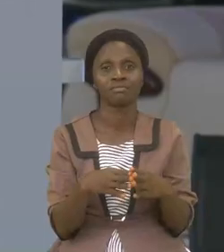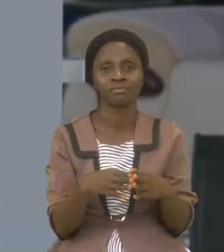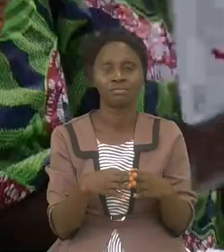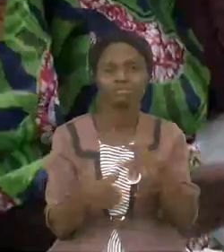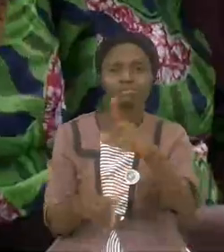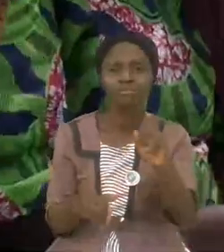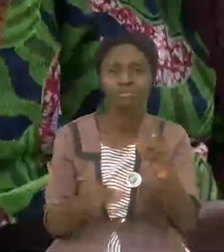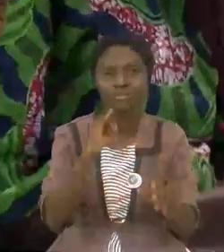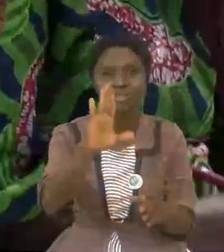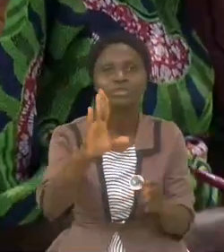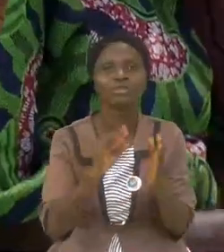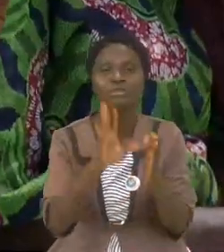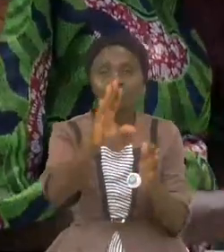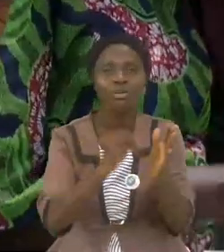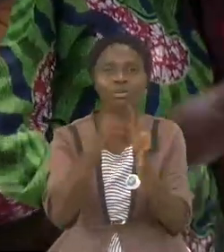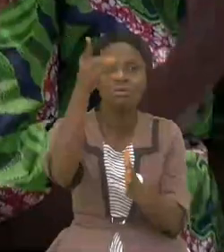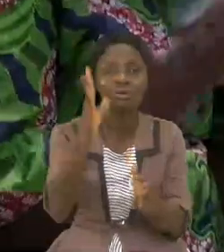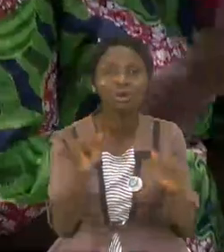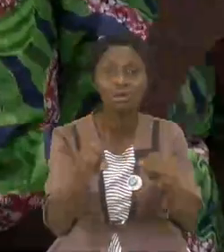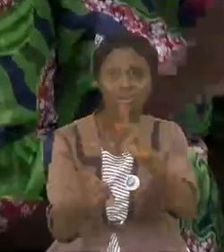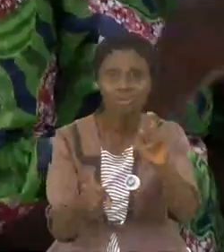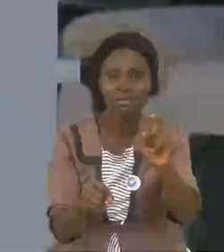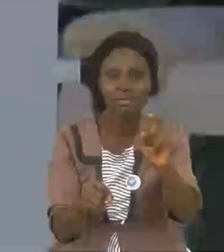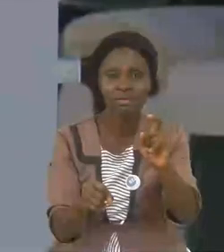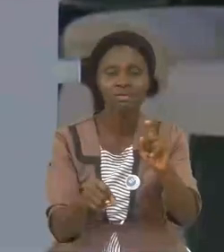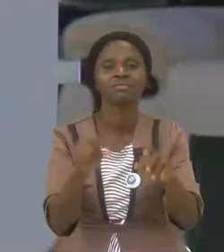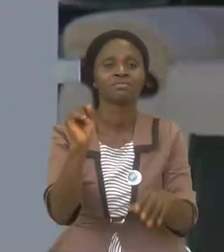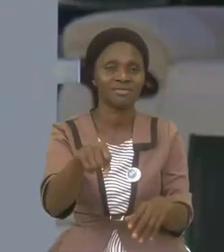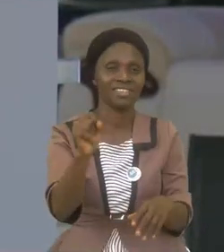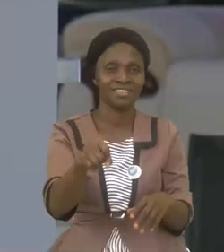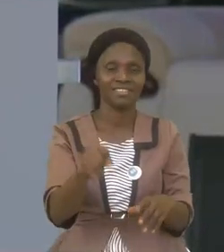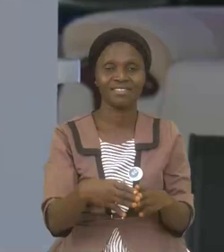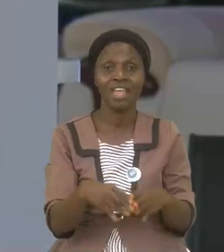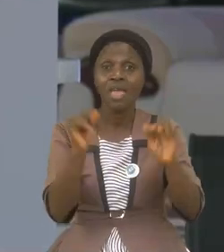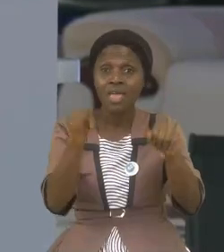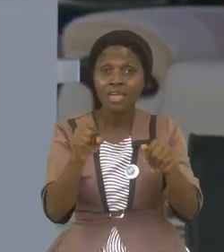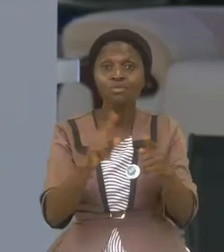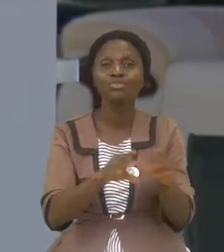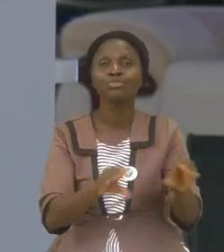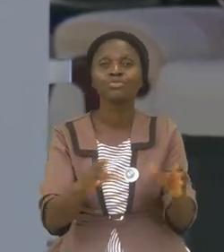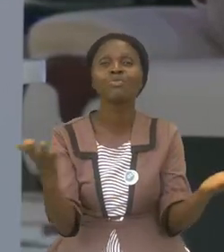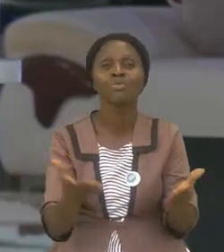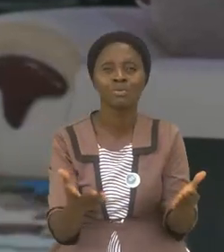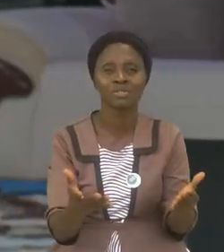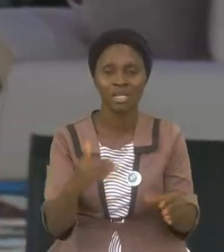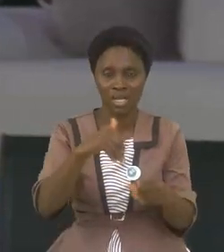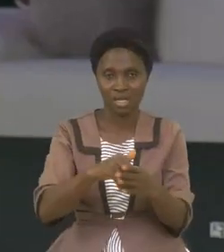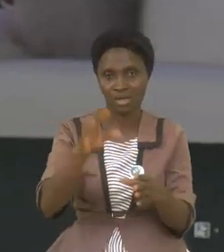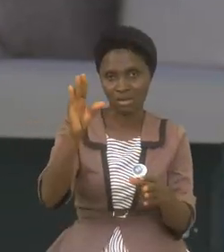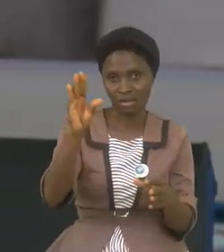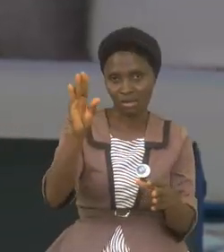parce que notre Dieu est capable. Est-ce votre Dieu capable? Je dis, votre Dieu est-il